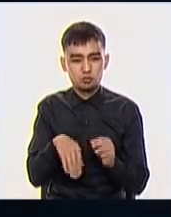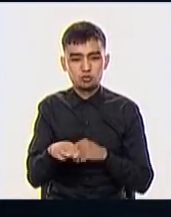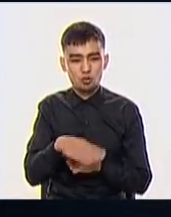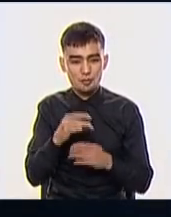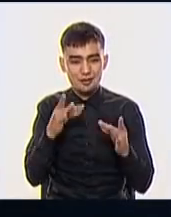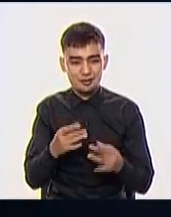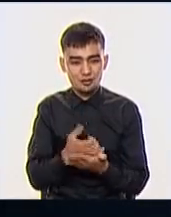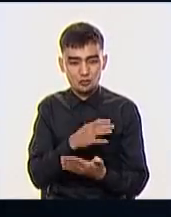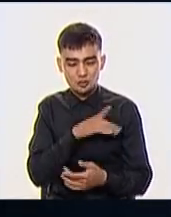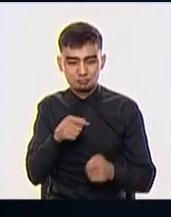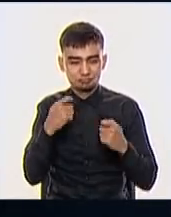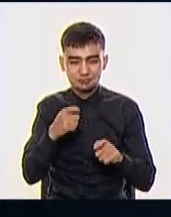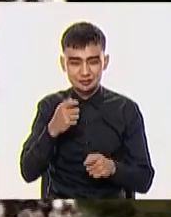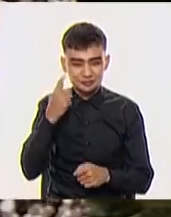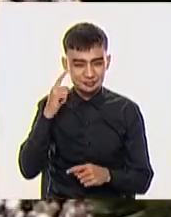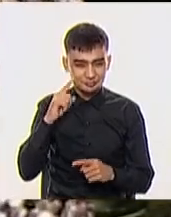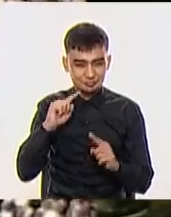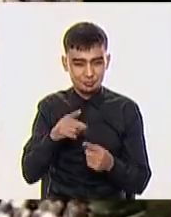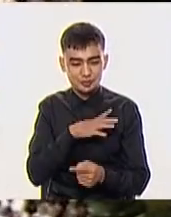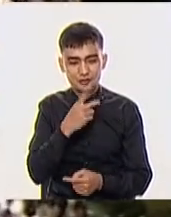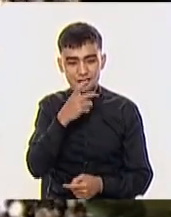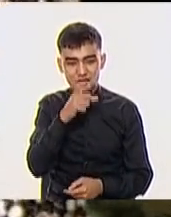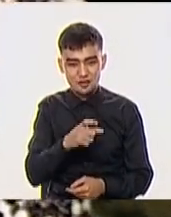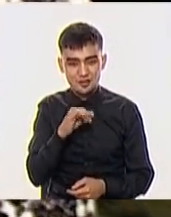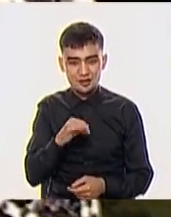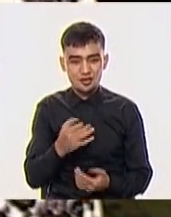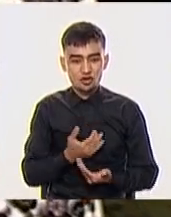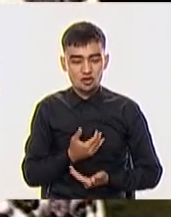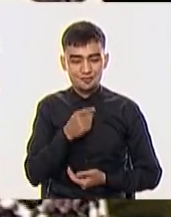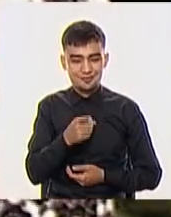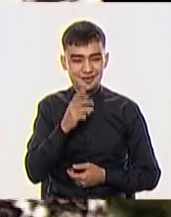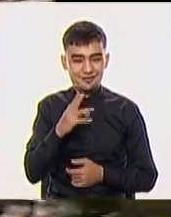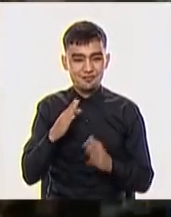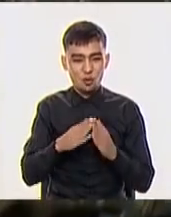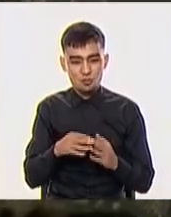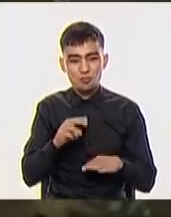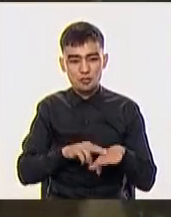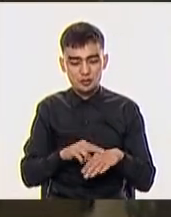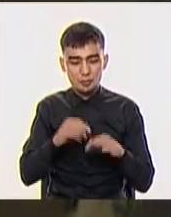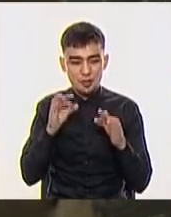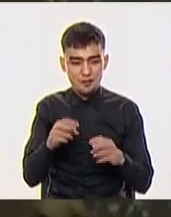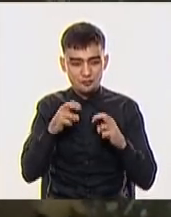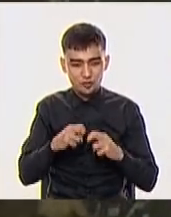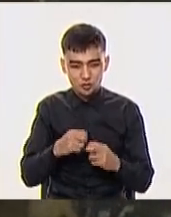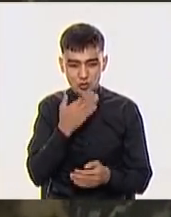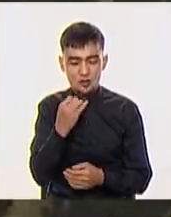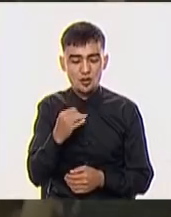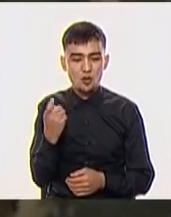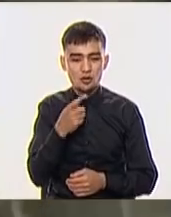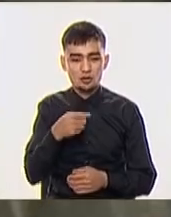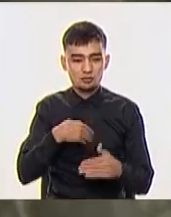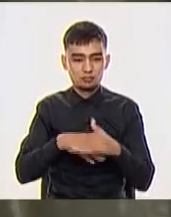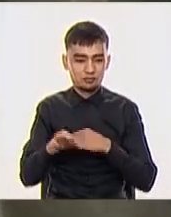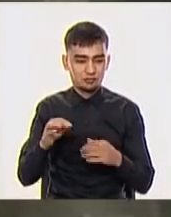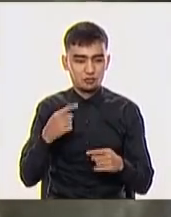бастан аша сату мүмкін деген күдікпен ұсталған екеу тұрып келген үйді полицияның дұрыс тінтуін, үй иесінің бұл ауданнан көшіп кетуін